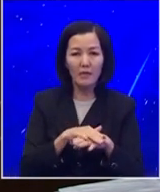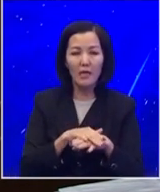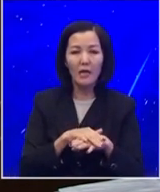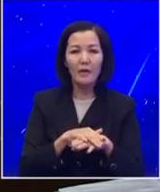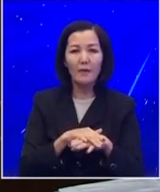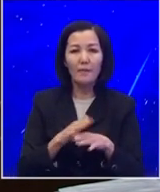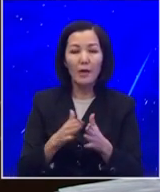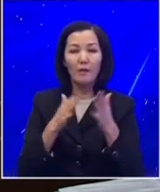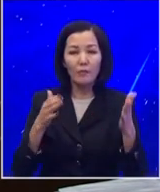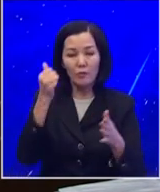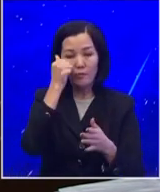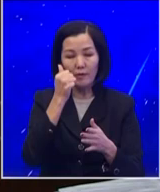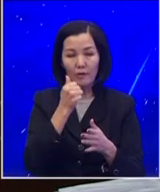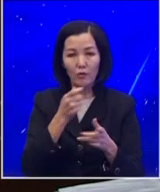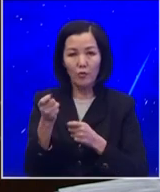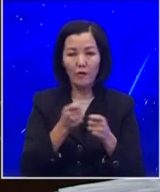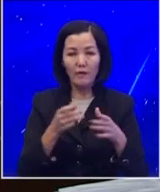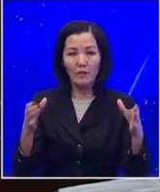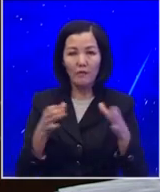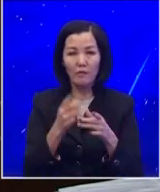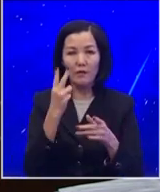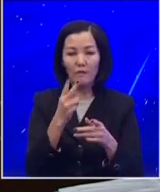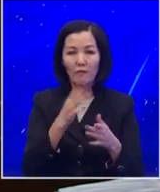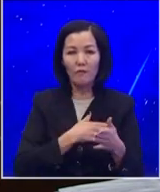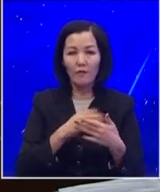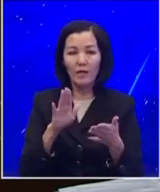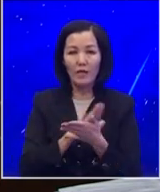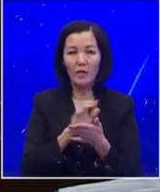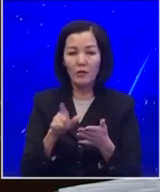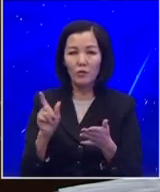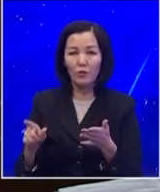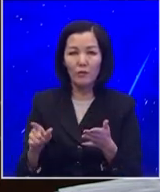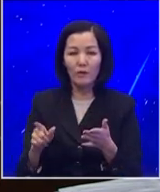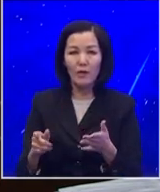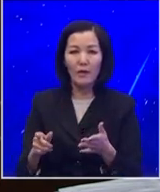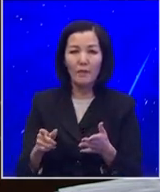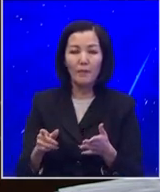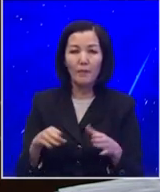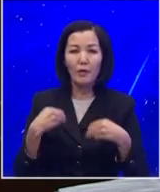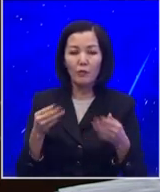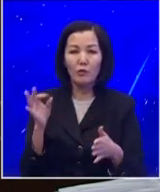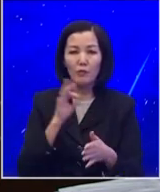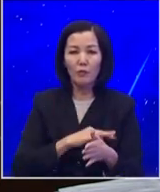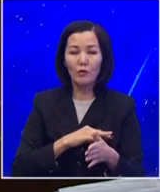жителей мы выразили благодарность руководителю фонда и двум волонтерам, ведь они не только приносят пользу обществу,